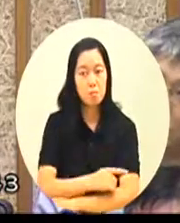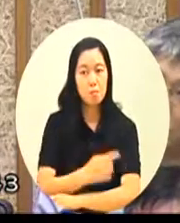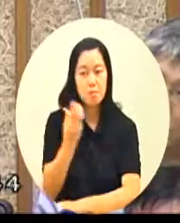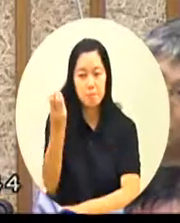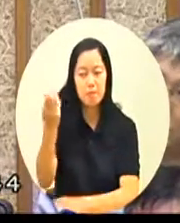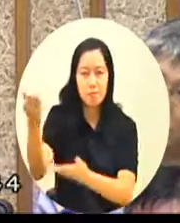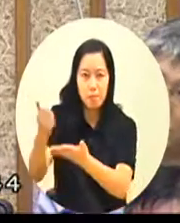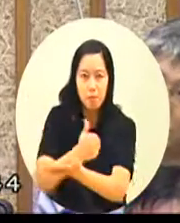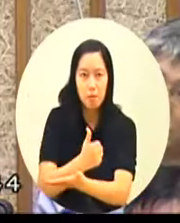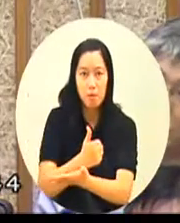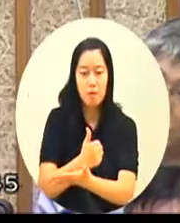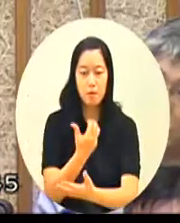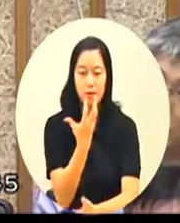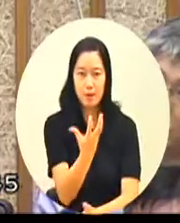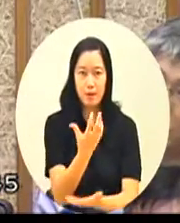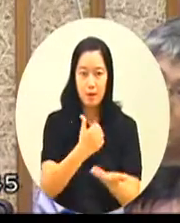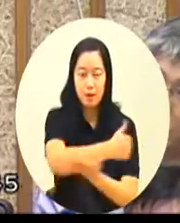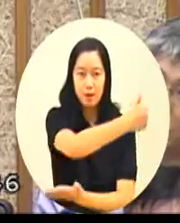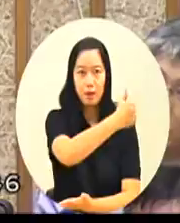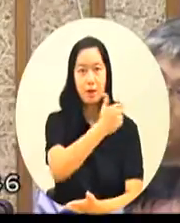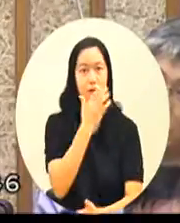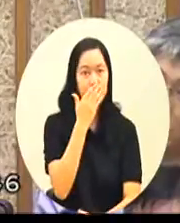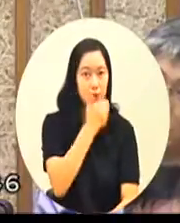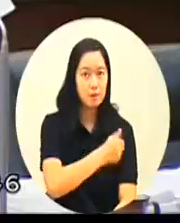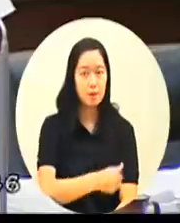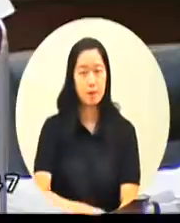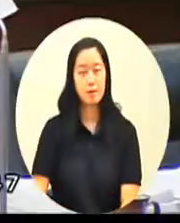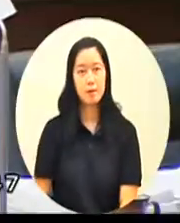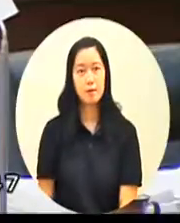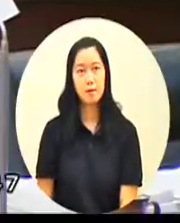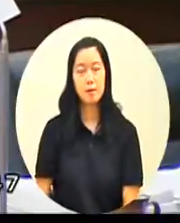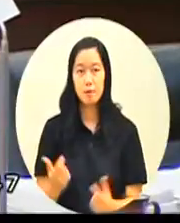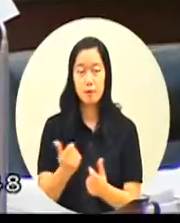大量走私，它是合法的， 所